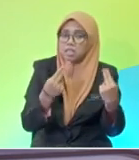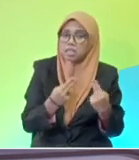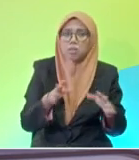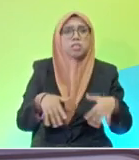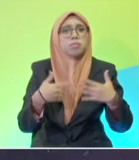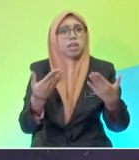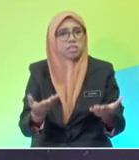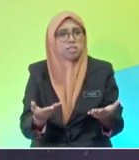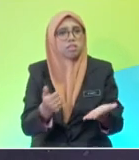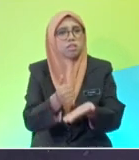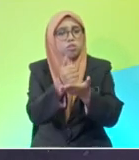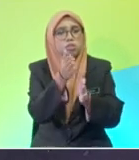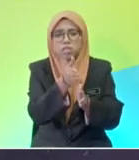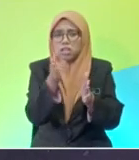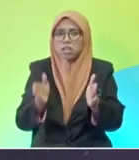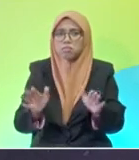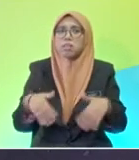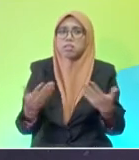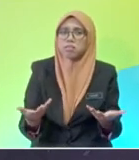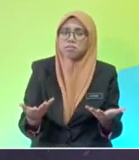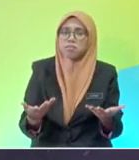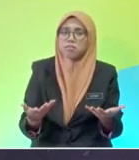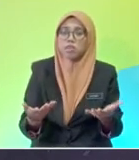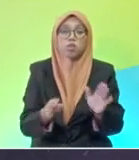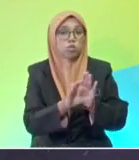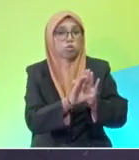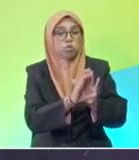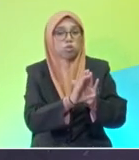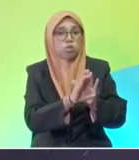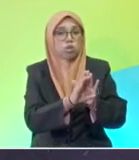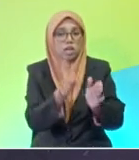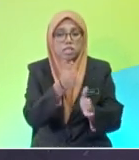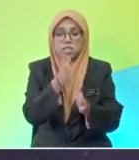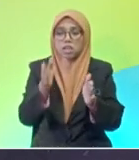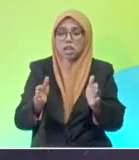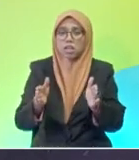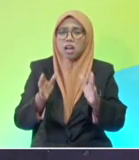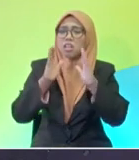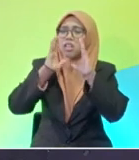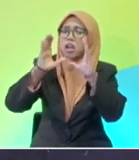hmm kalau contohnya tiba-tiba satu hari kita dengar tolong tolong